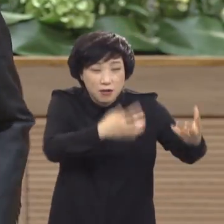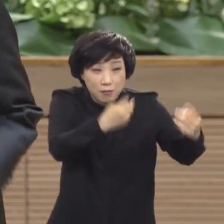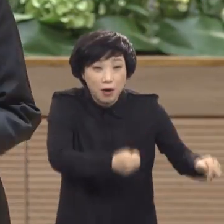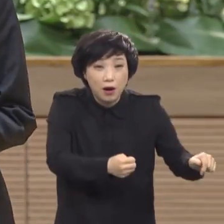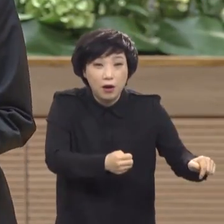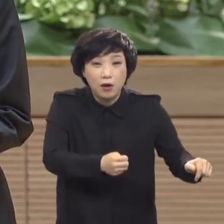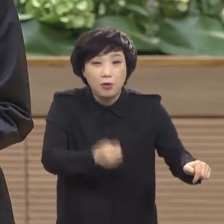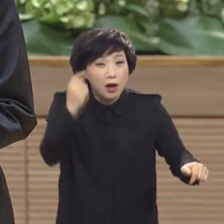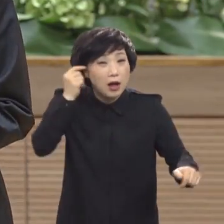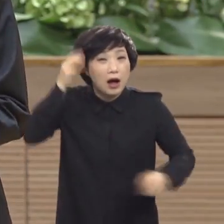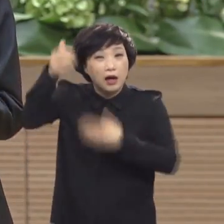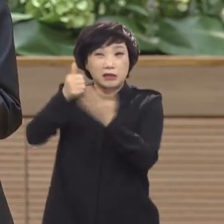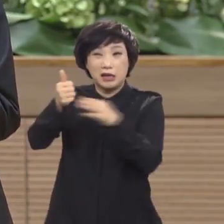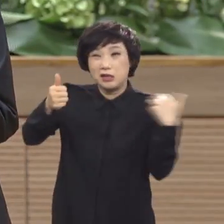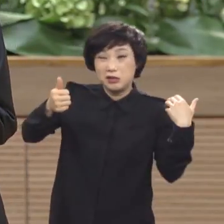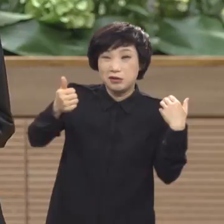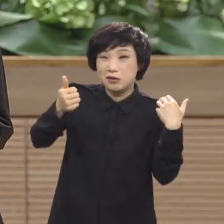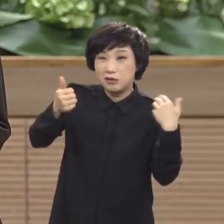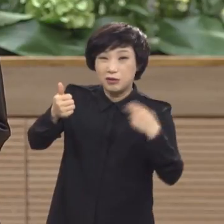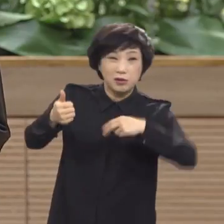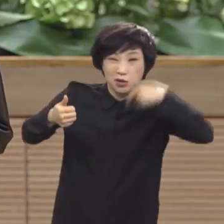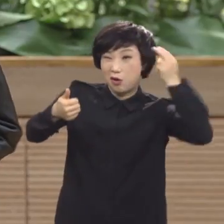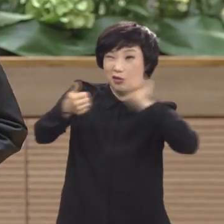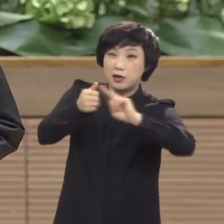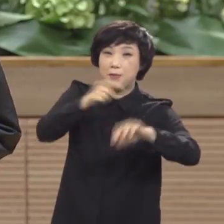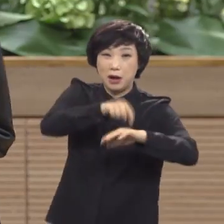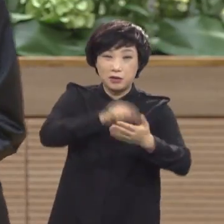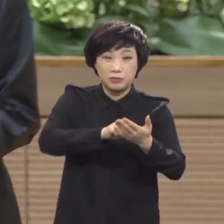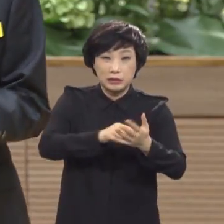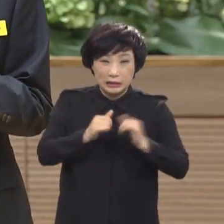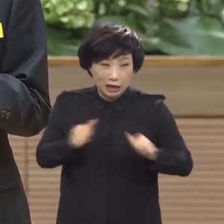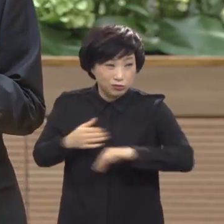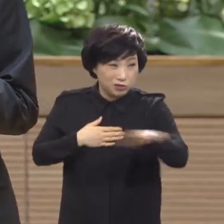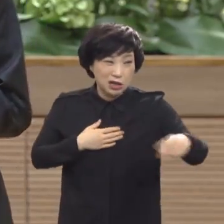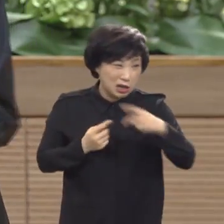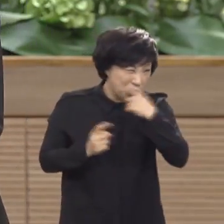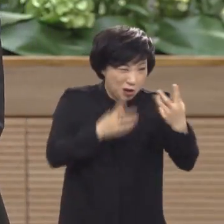하나님을 도전하는 마음으로 이 못된 짓을 다 하니 우리는